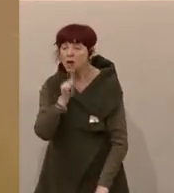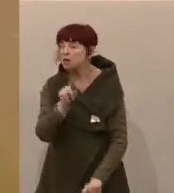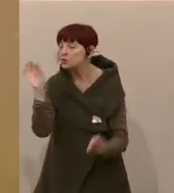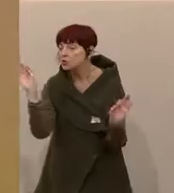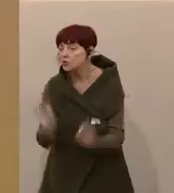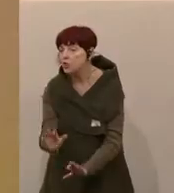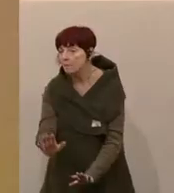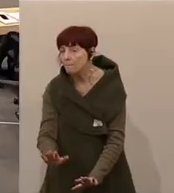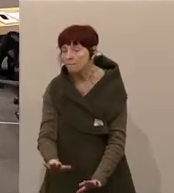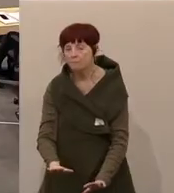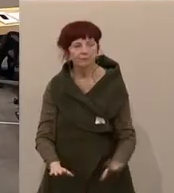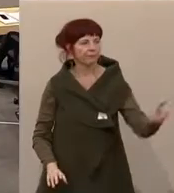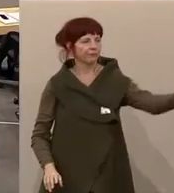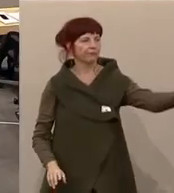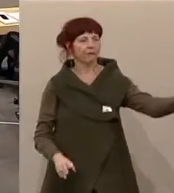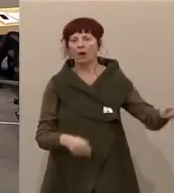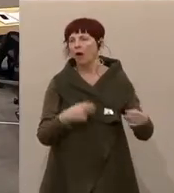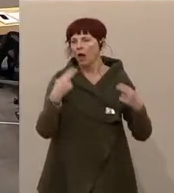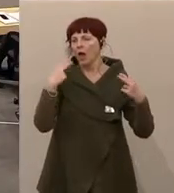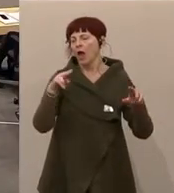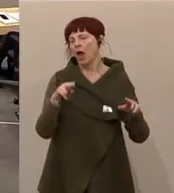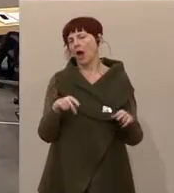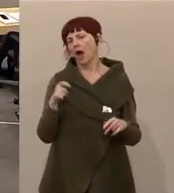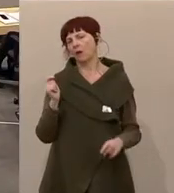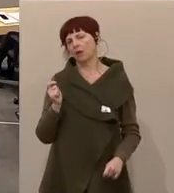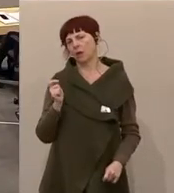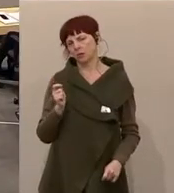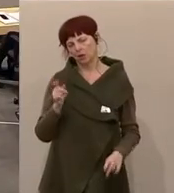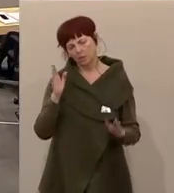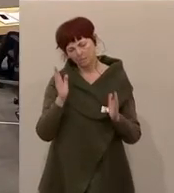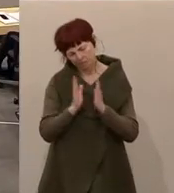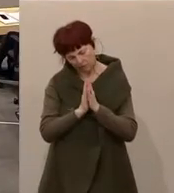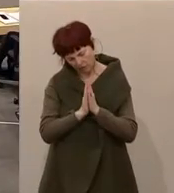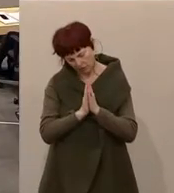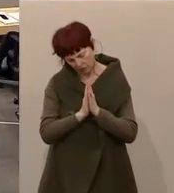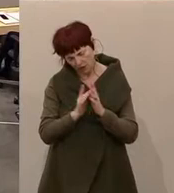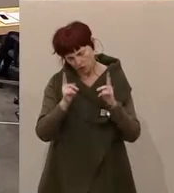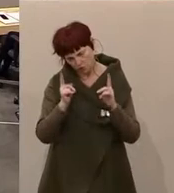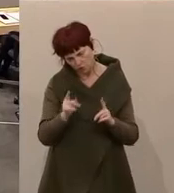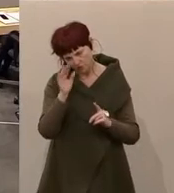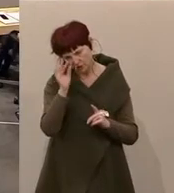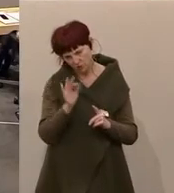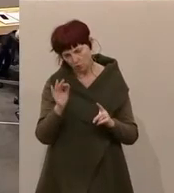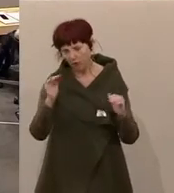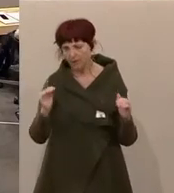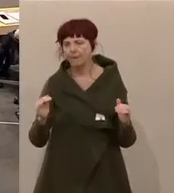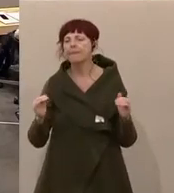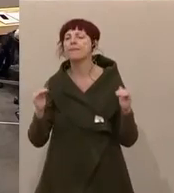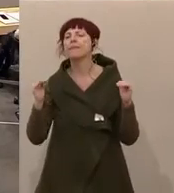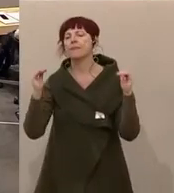Sie, Herr Abgeordneter, ich glaube, wir sollten wieder versuchen, einigermaßen ein gutes Niveau zu